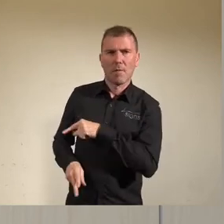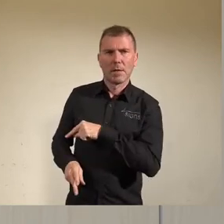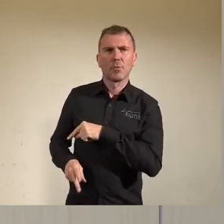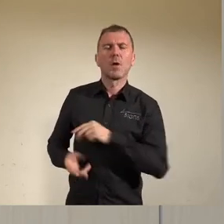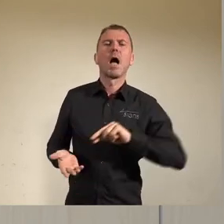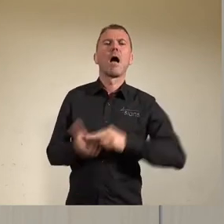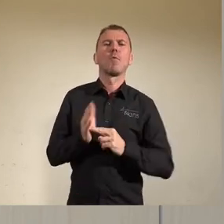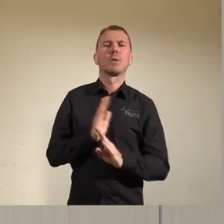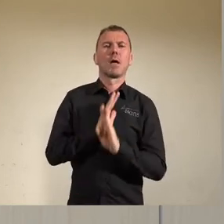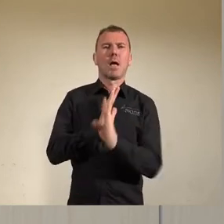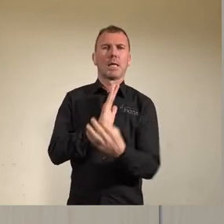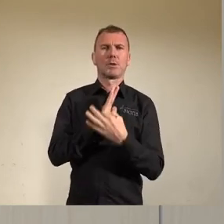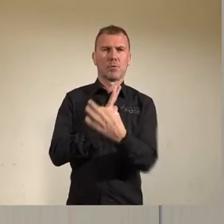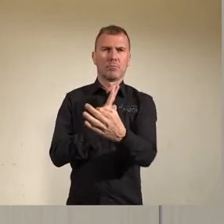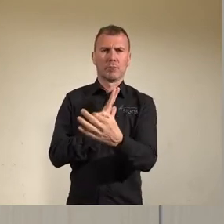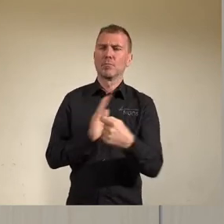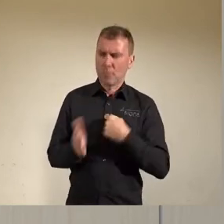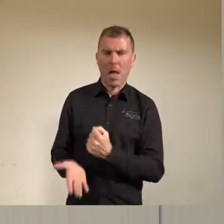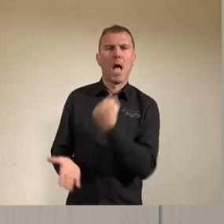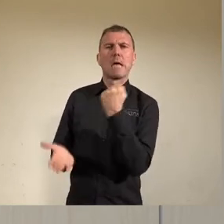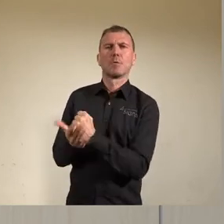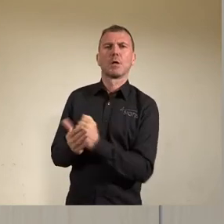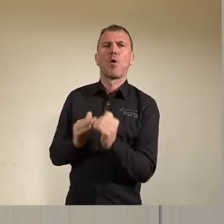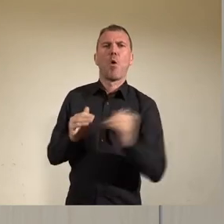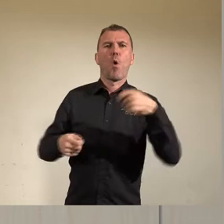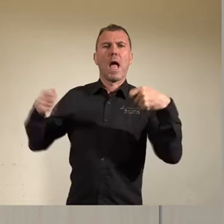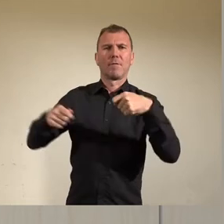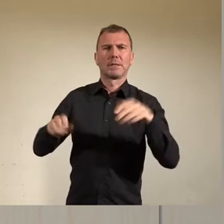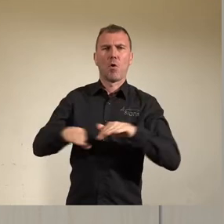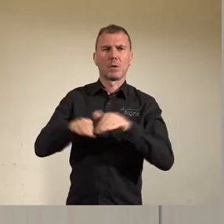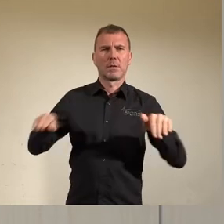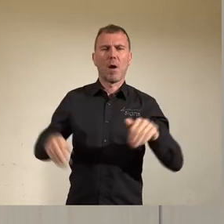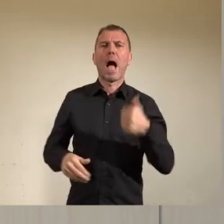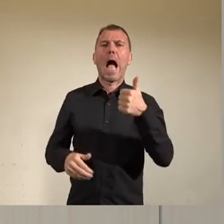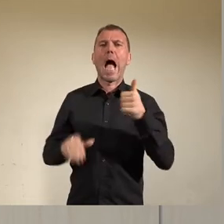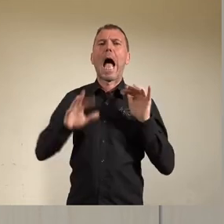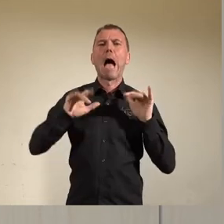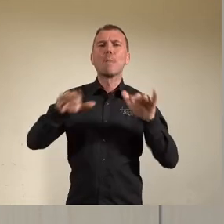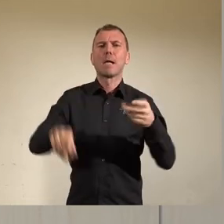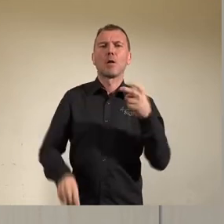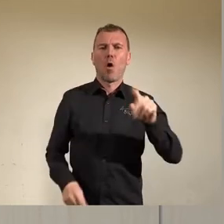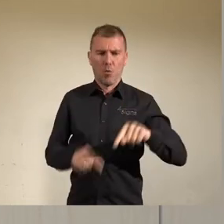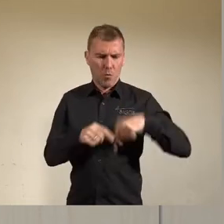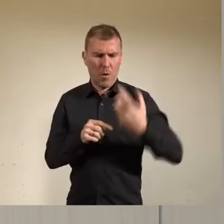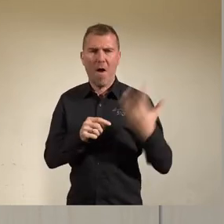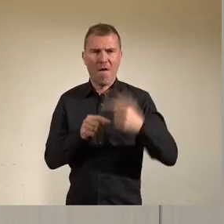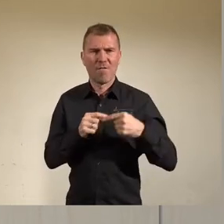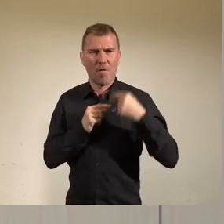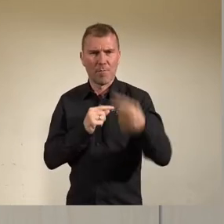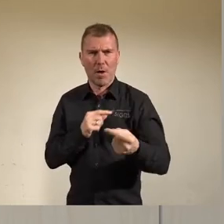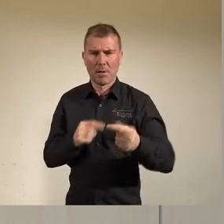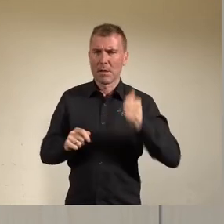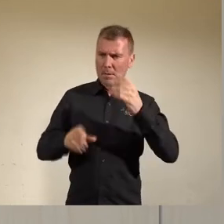Wir bestätigen das hohe Investitionsniveau von 1 Milliarde Euro in den kommenden 5 Jahren, die wir vor